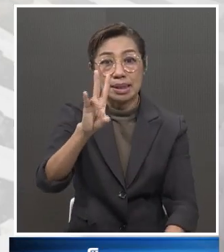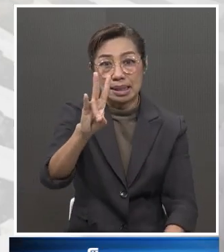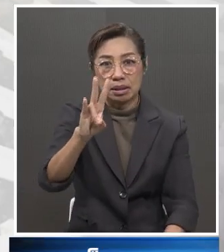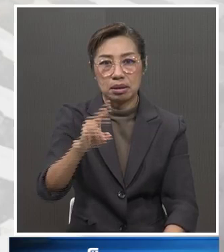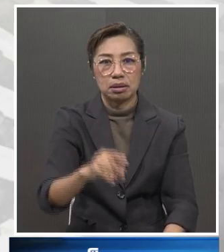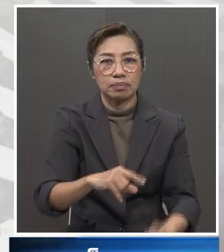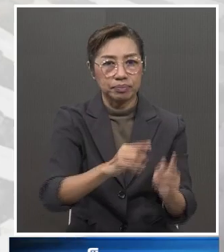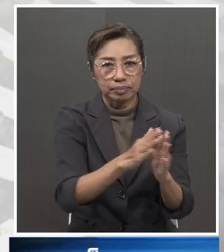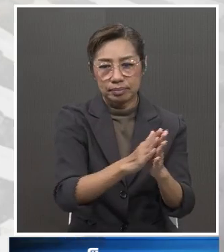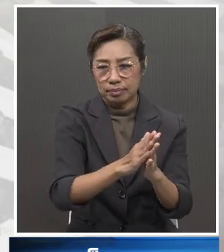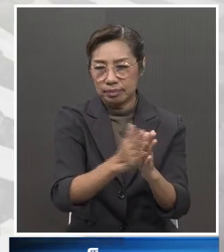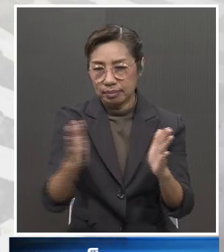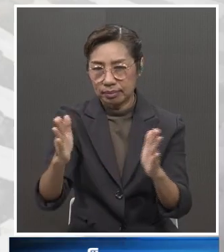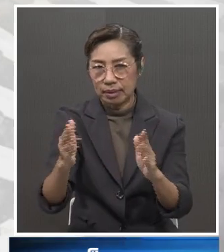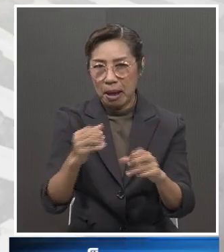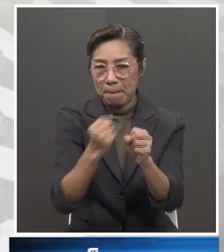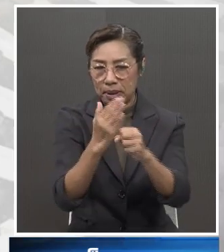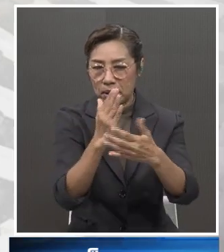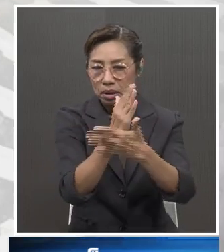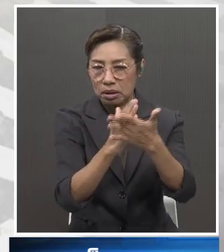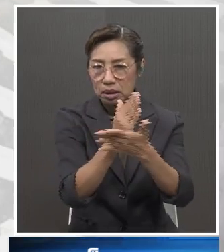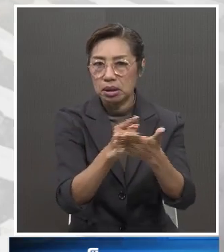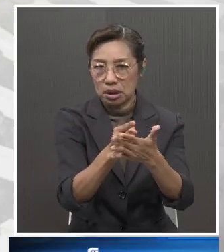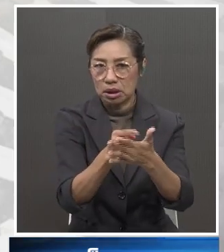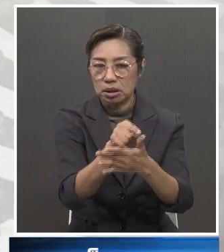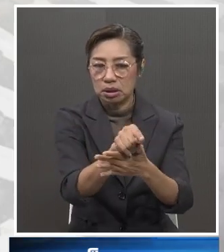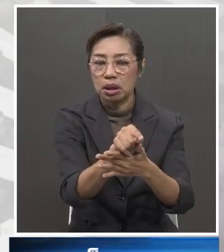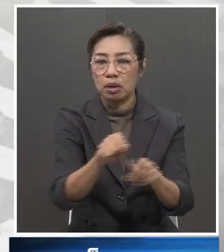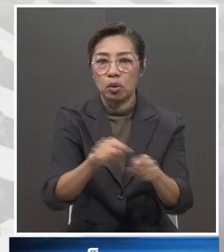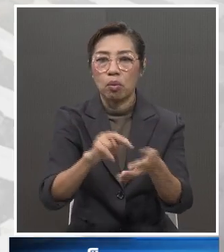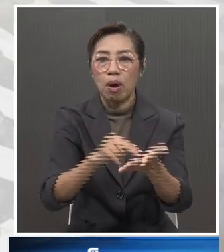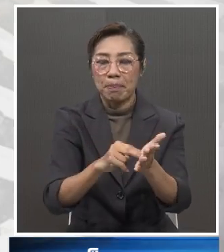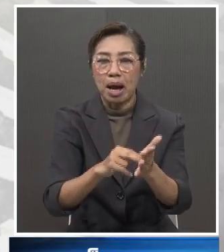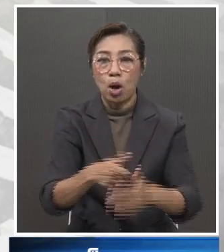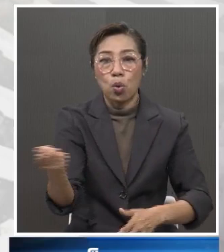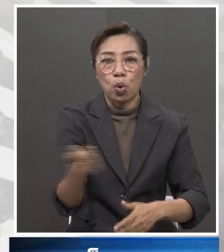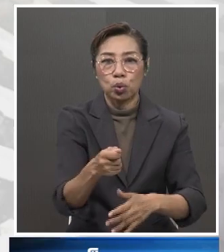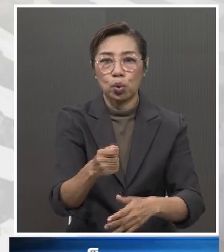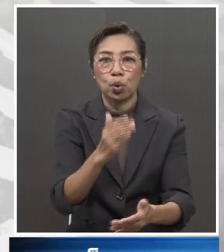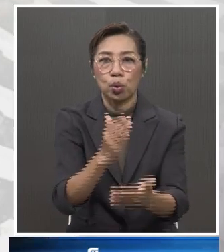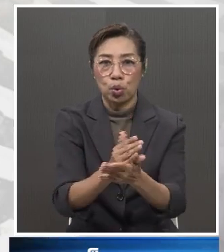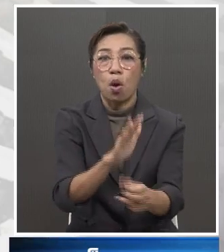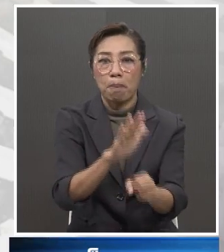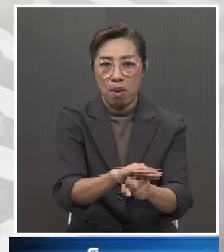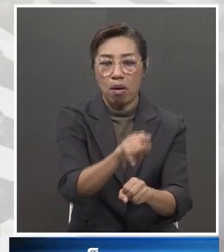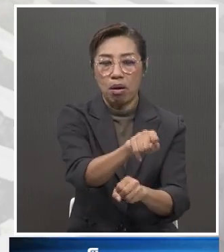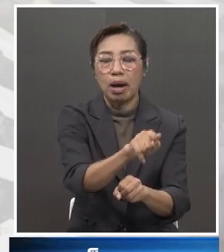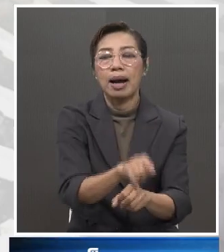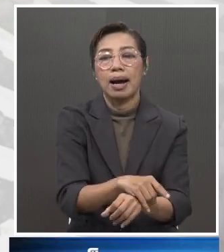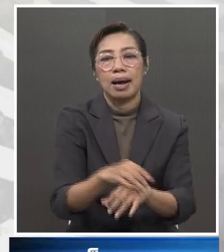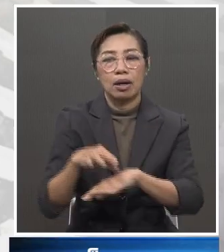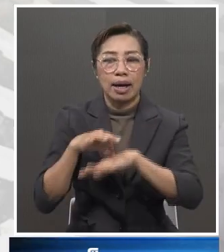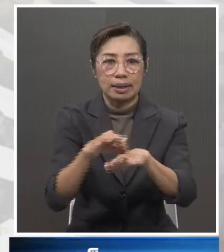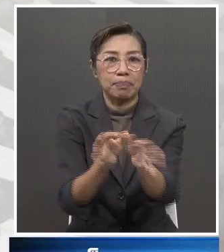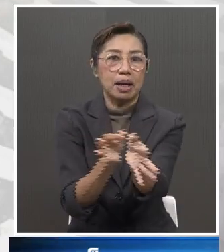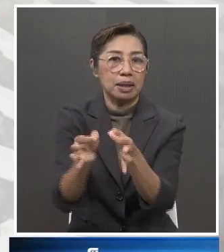แล้วอาจจะเข้ามาสู่การเป็นที่ปรึกษาให้กับพรรคเพื่อไทยและรัฐบาลหรือไม่อืและสุดท้ายคือบันไดขั้นสุดท้าย